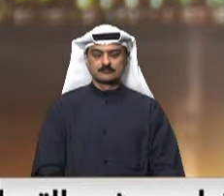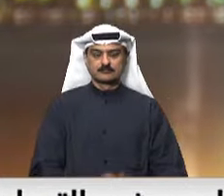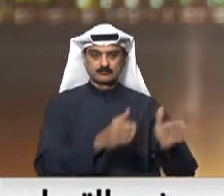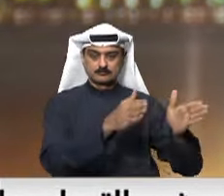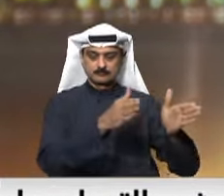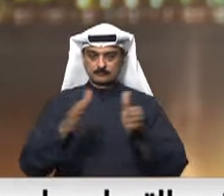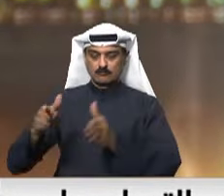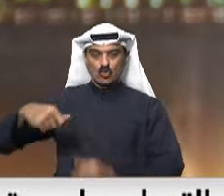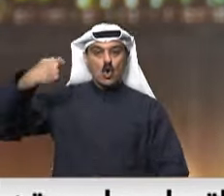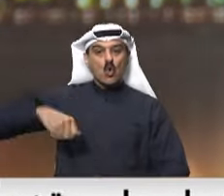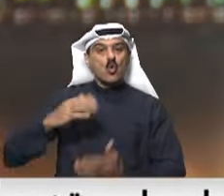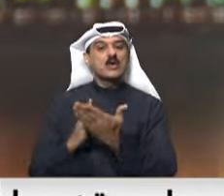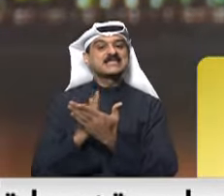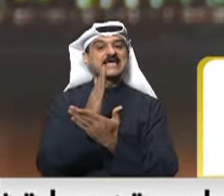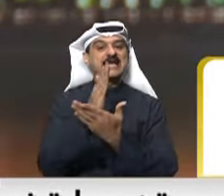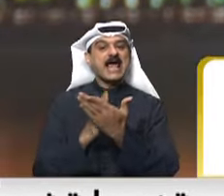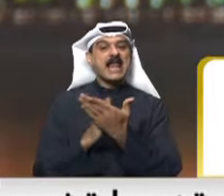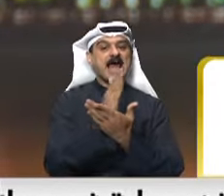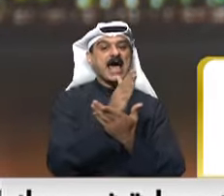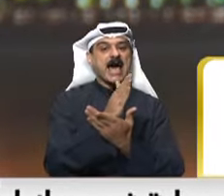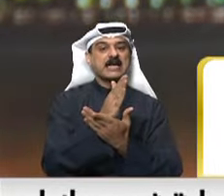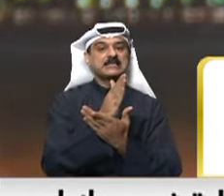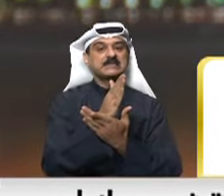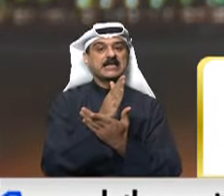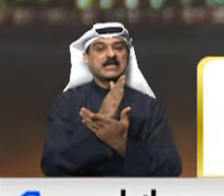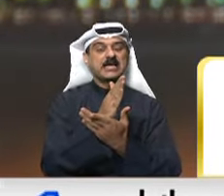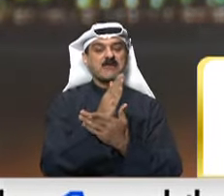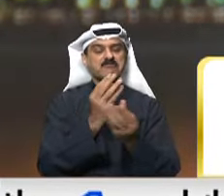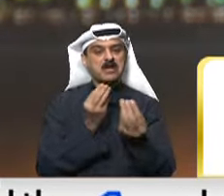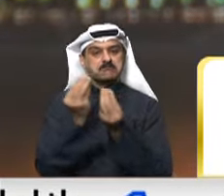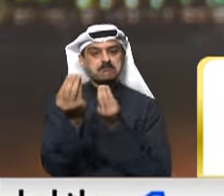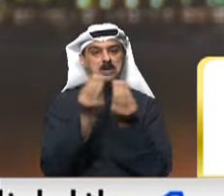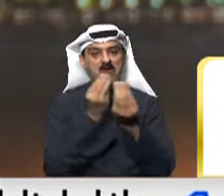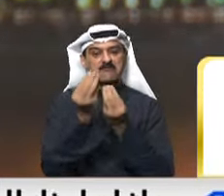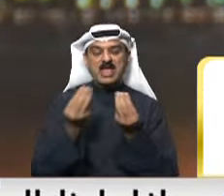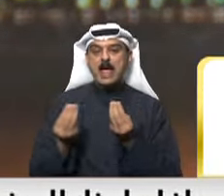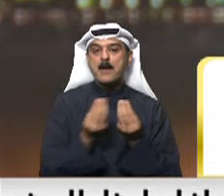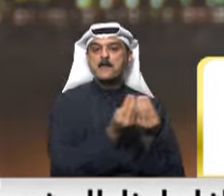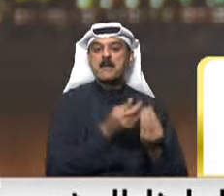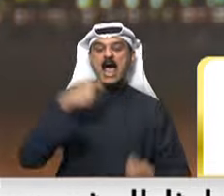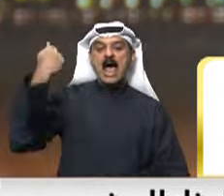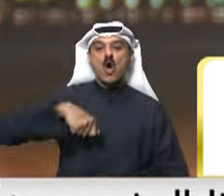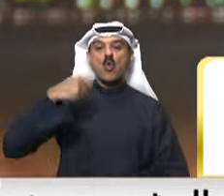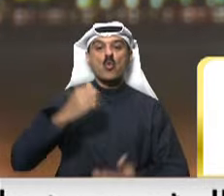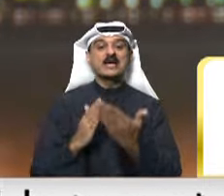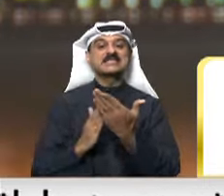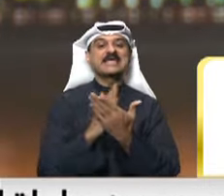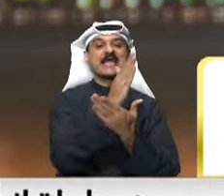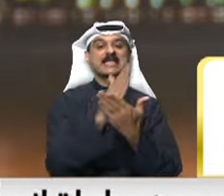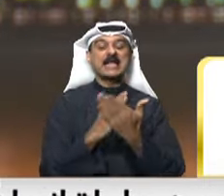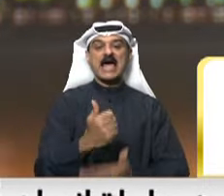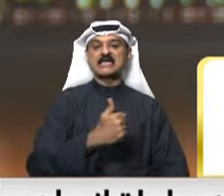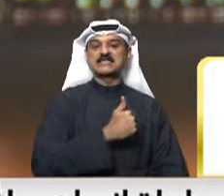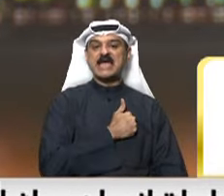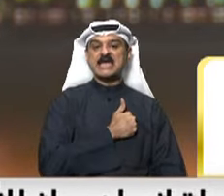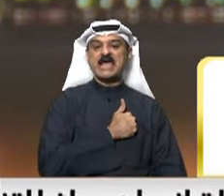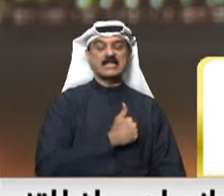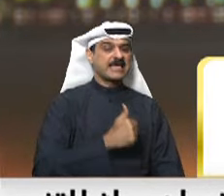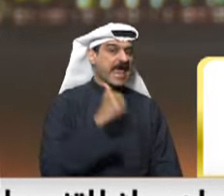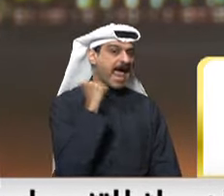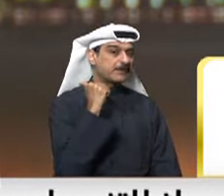بحث وزير الخارجية عبد الله اللحية مساء أمس مع وزيرة الخارجية والتجارة والتنمية الكندية ميلاني